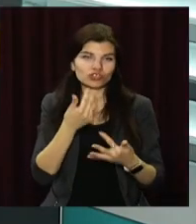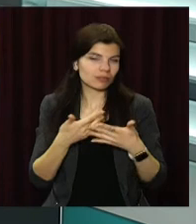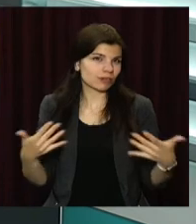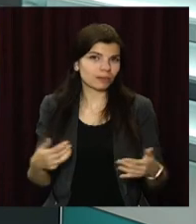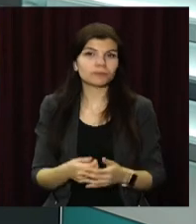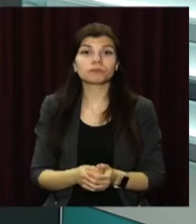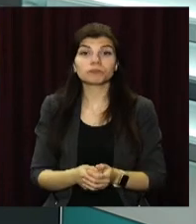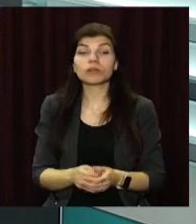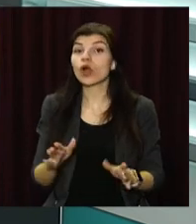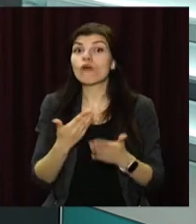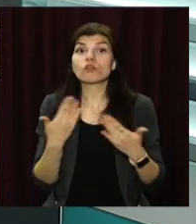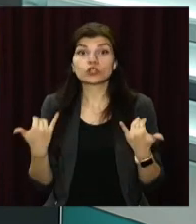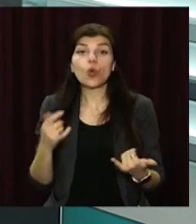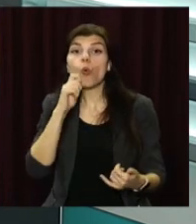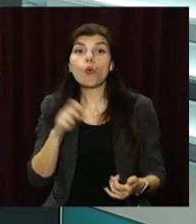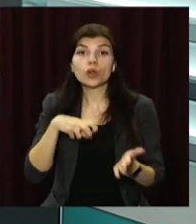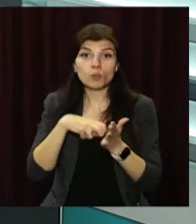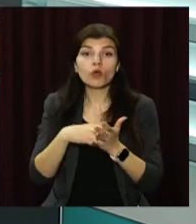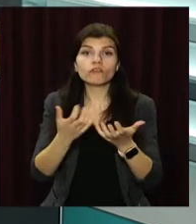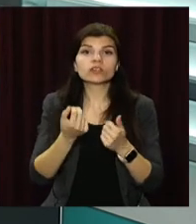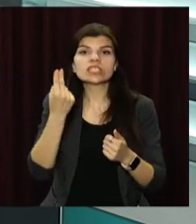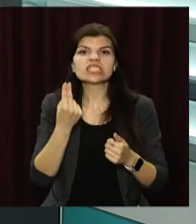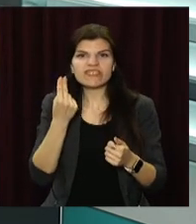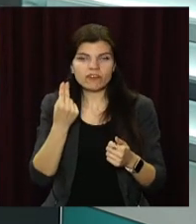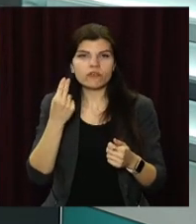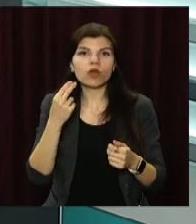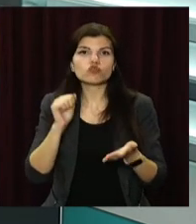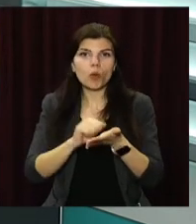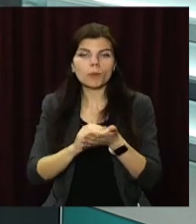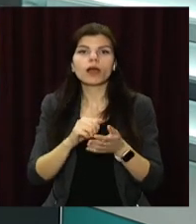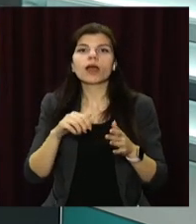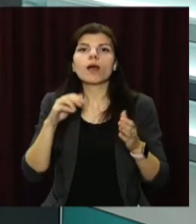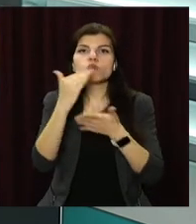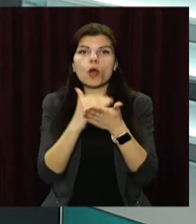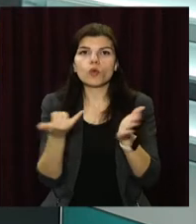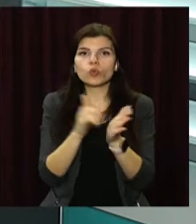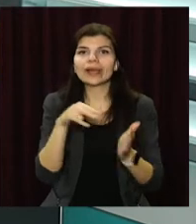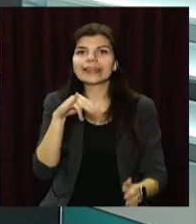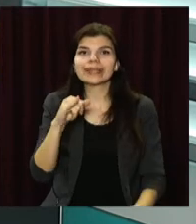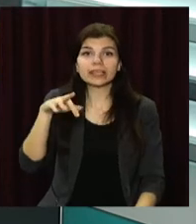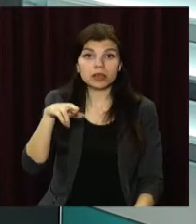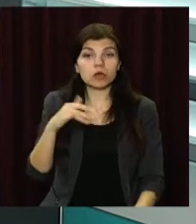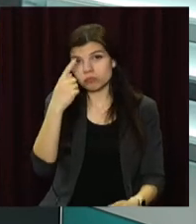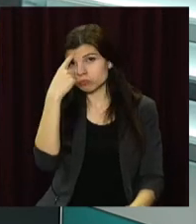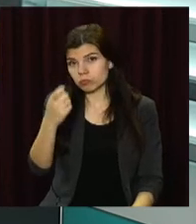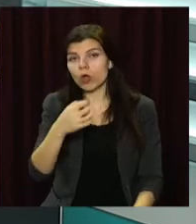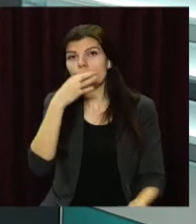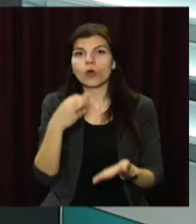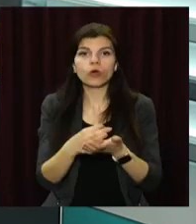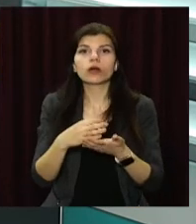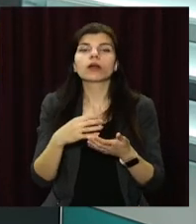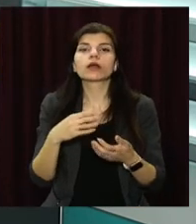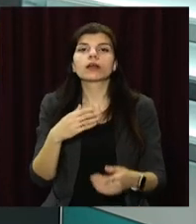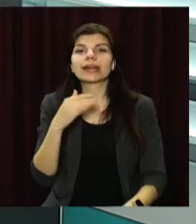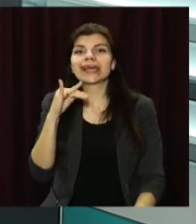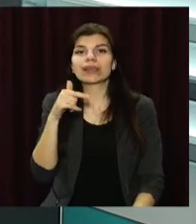Від сьогодні «Укрпошта» приймає цифрові документи в додатку «Дія» для оплати будь-яких платежів. Про це повідомив генеральний директор